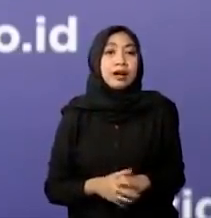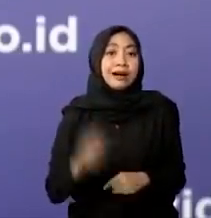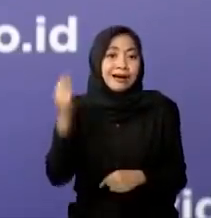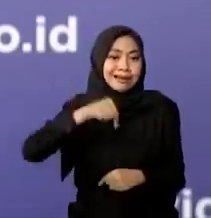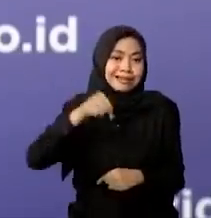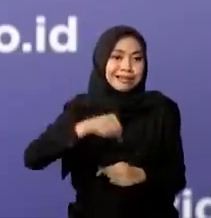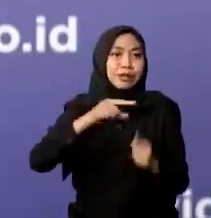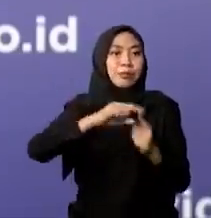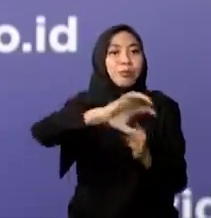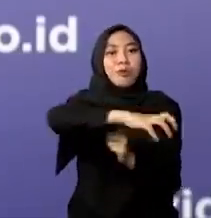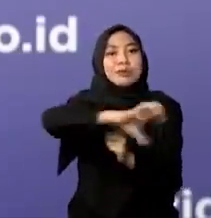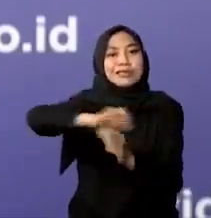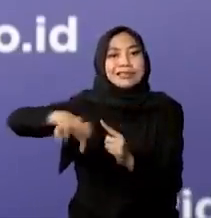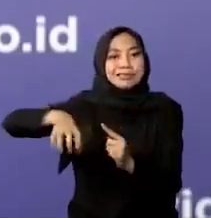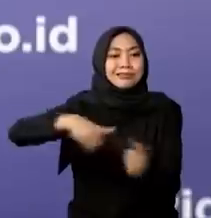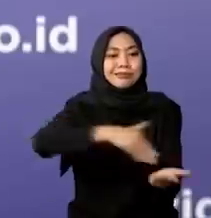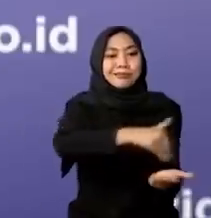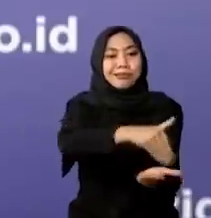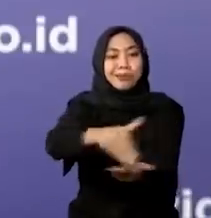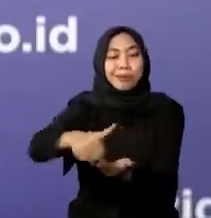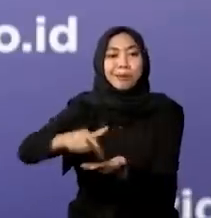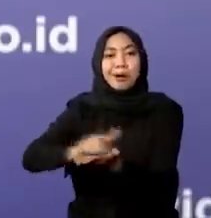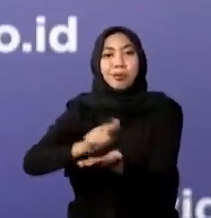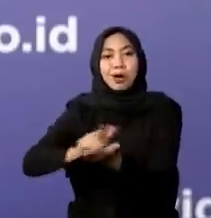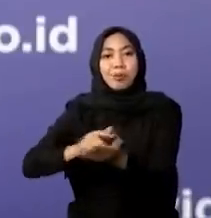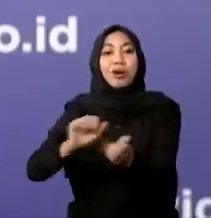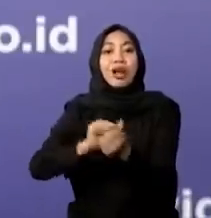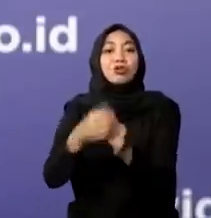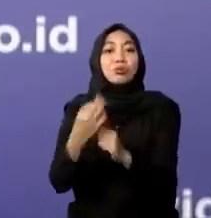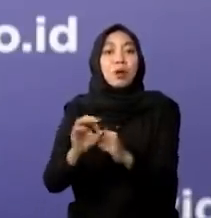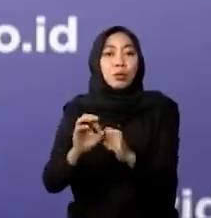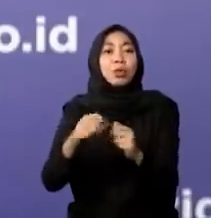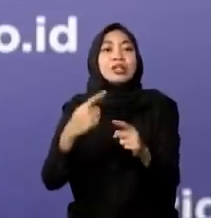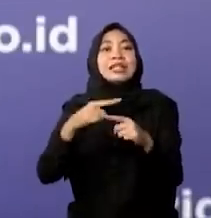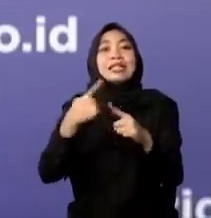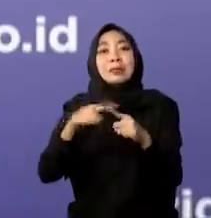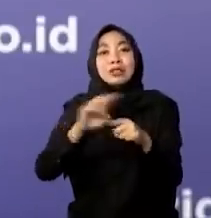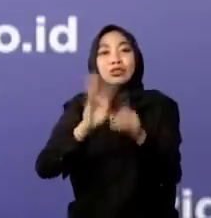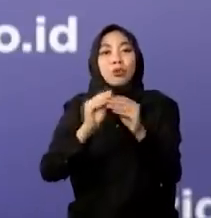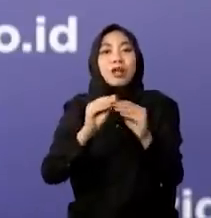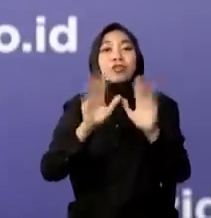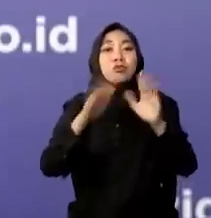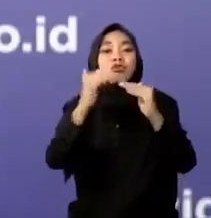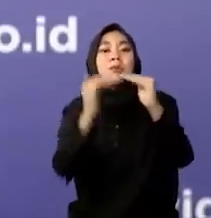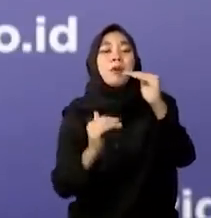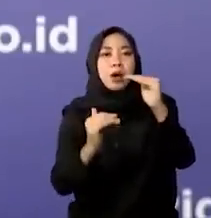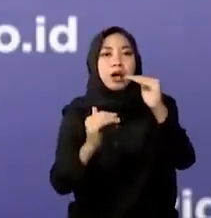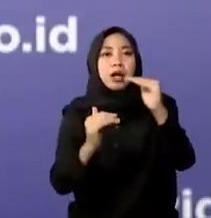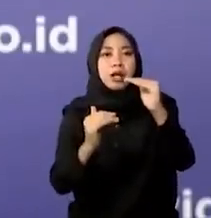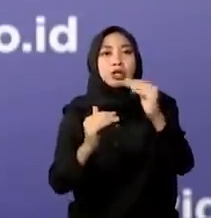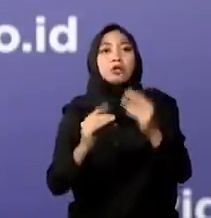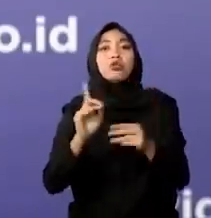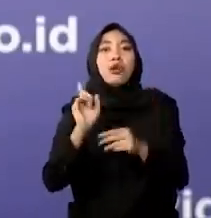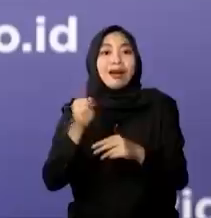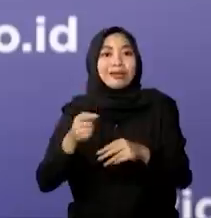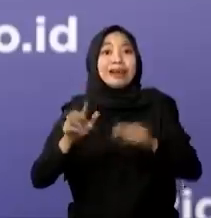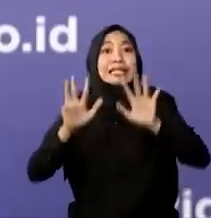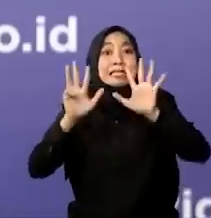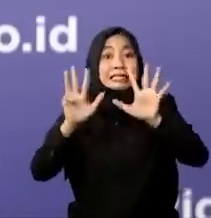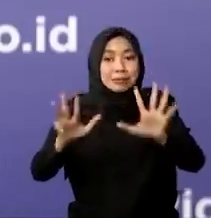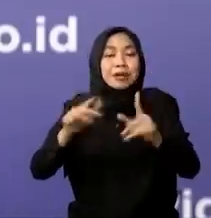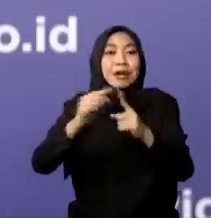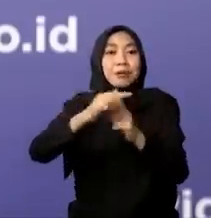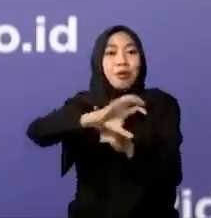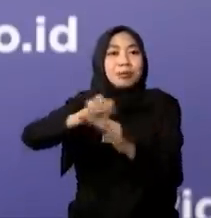provinsi melaporkan kasus baru di bawah 10 dan ada sembilan provinsi yang hari ini melaporkan tidak